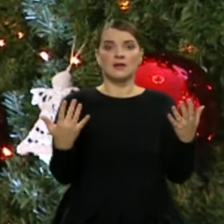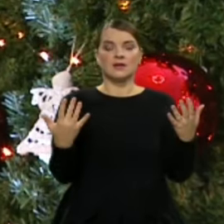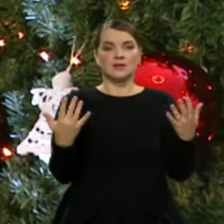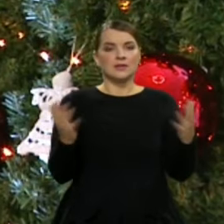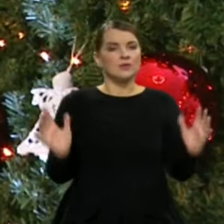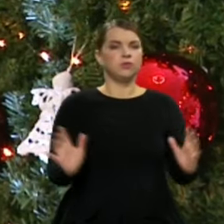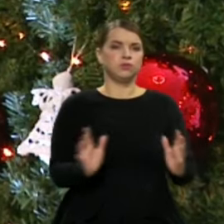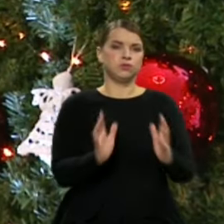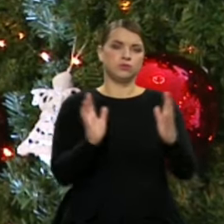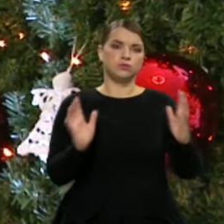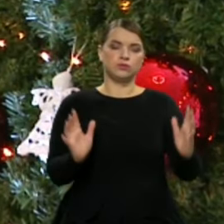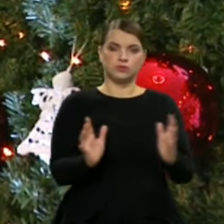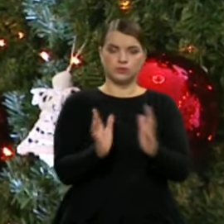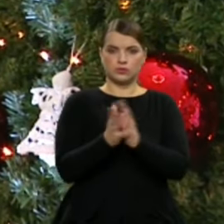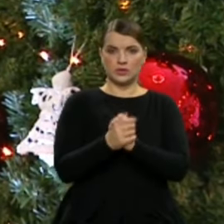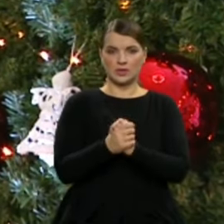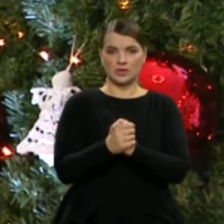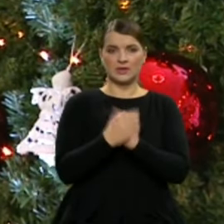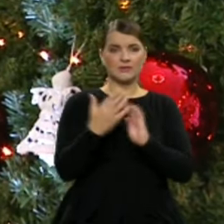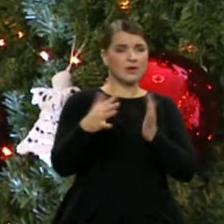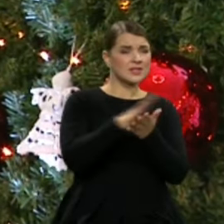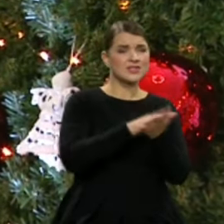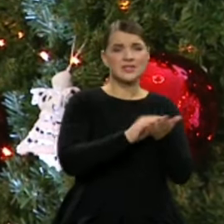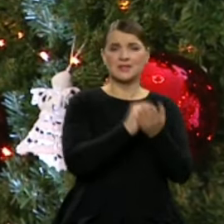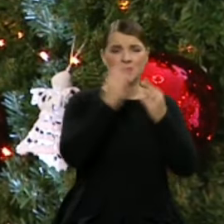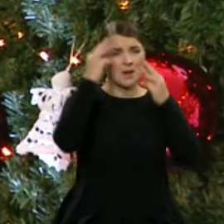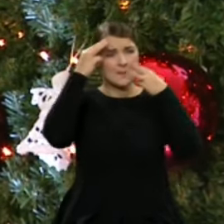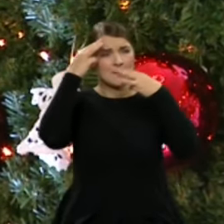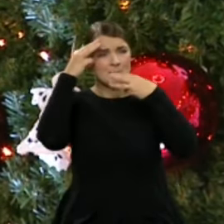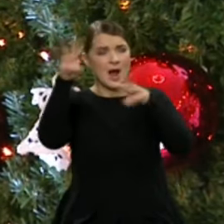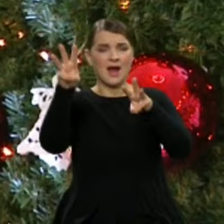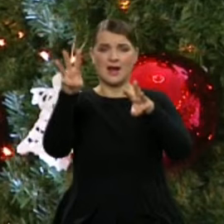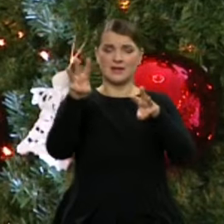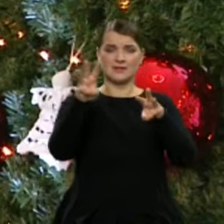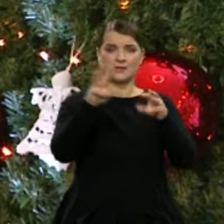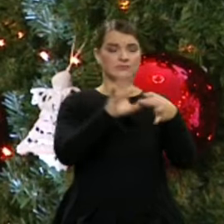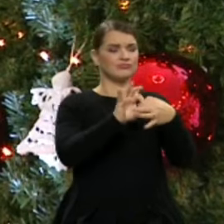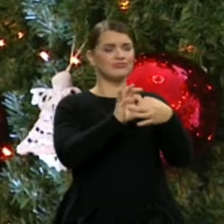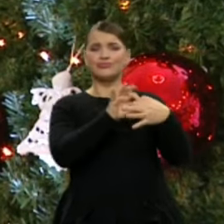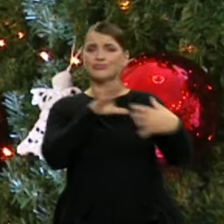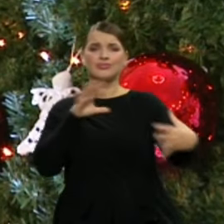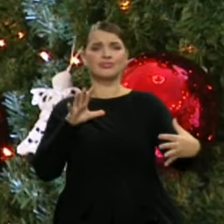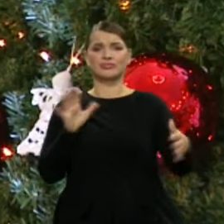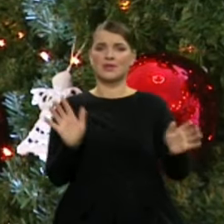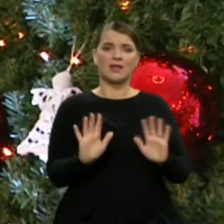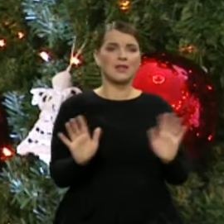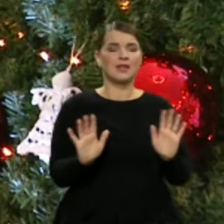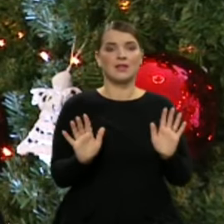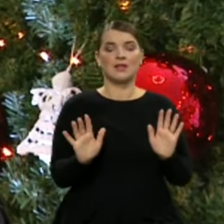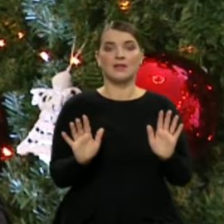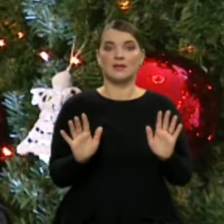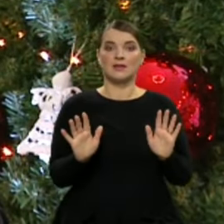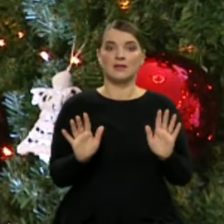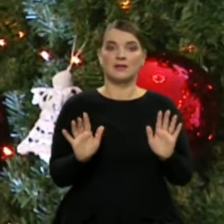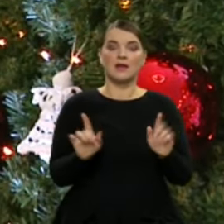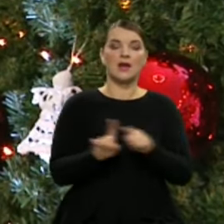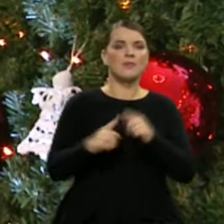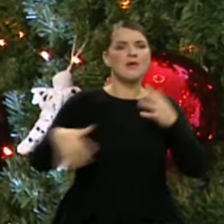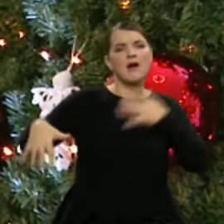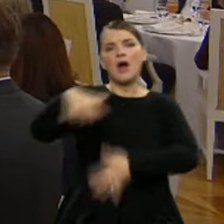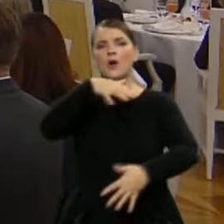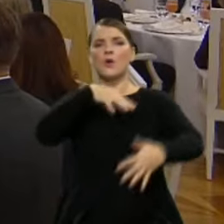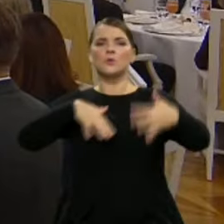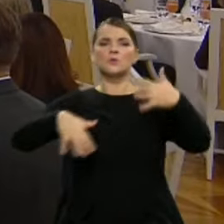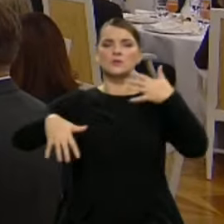siautėjančio chaoso šėlsmą, pasaulio madas ir vienadienės užgaidas. nes tai, kaip siautėjo audra ar